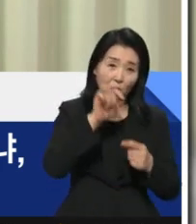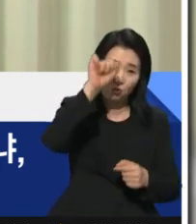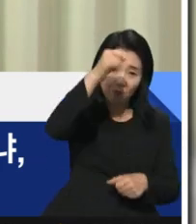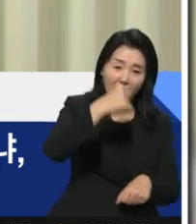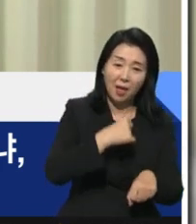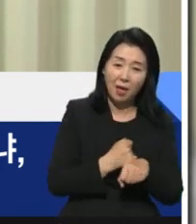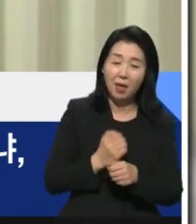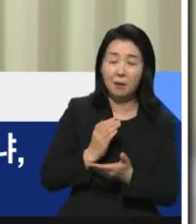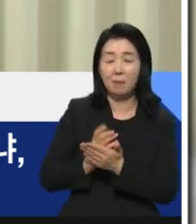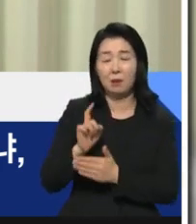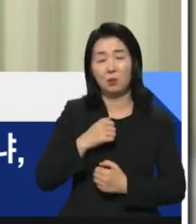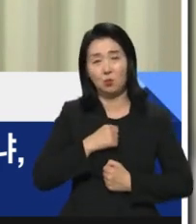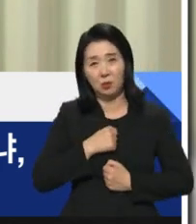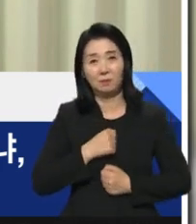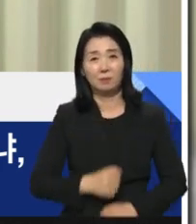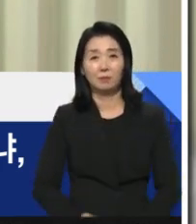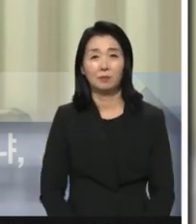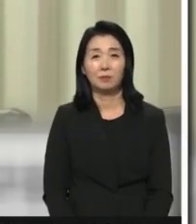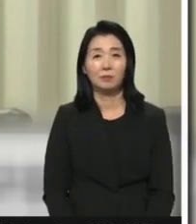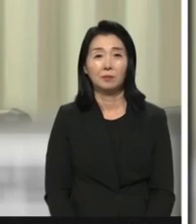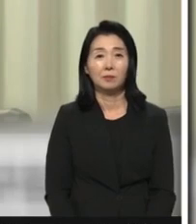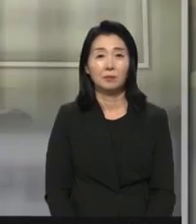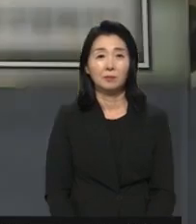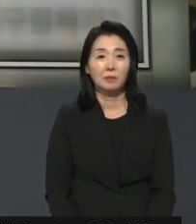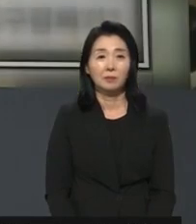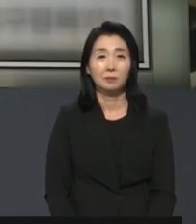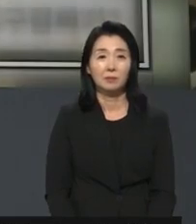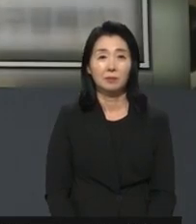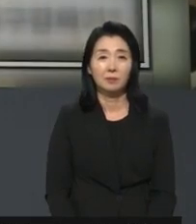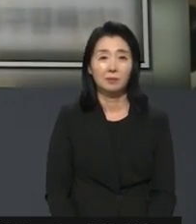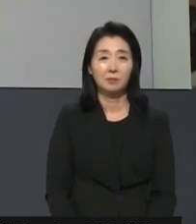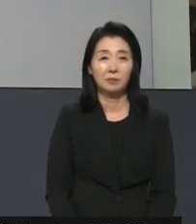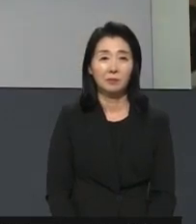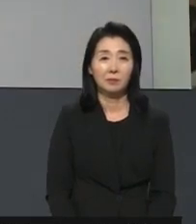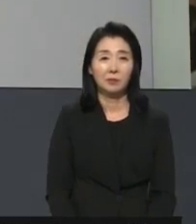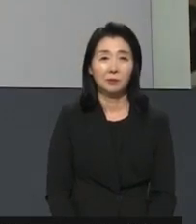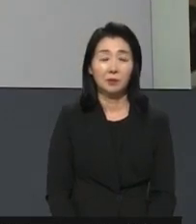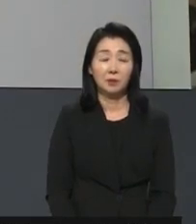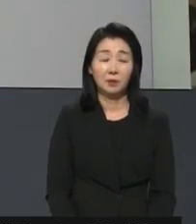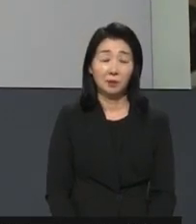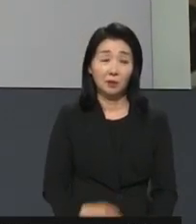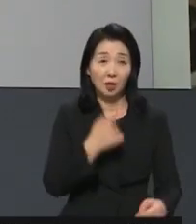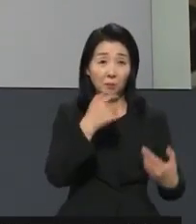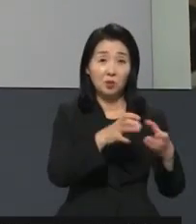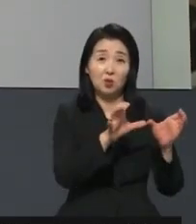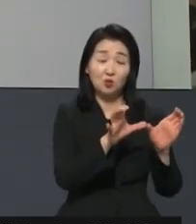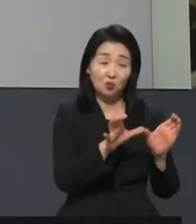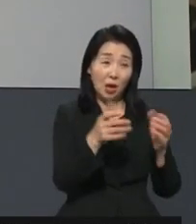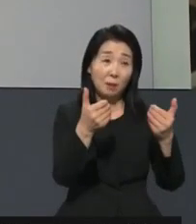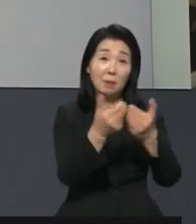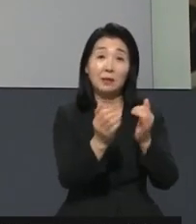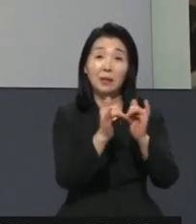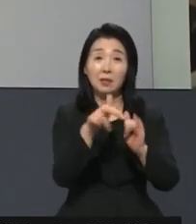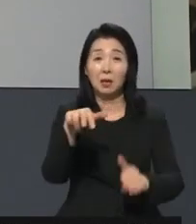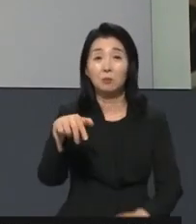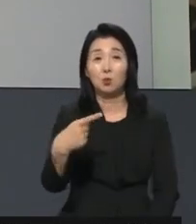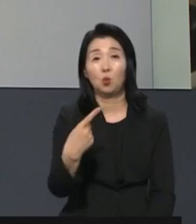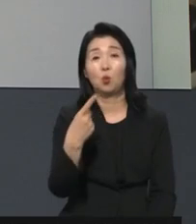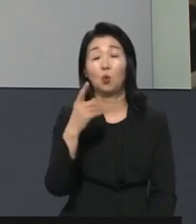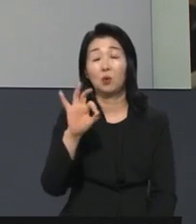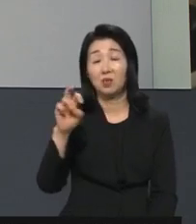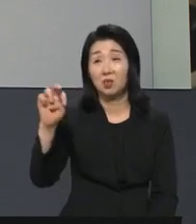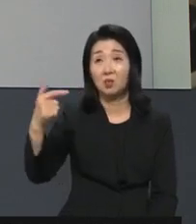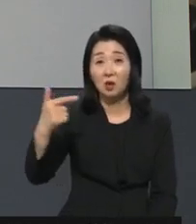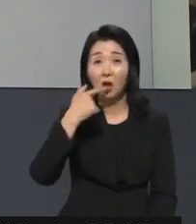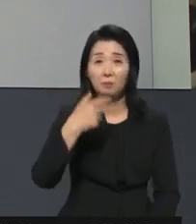대해서는 조금 조심스럽게 보는 편입니다. 네, 당내 비이재명계의 반응은 더 냉정합니다. 조응천 의원의 경우에는요,